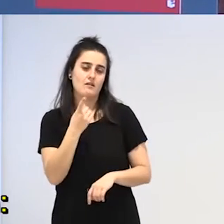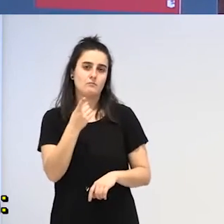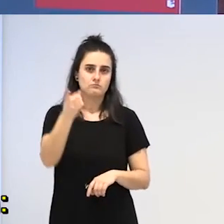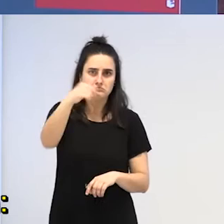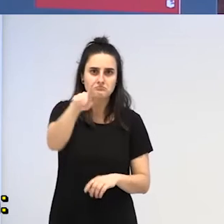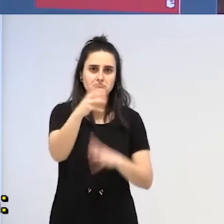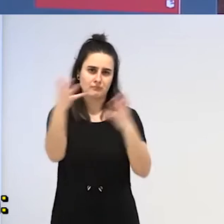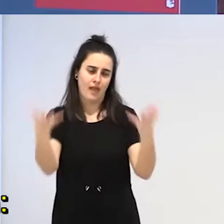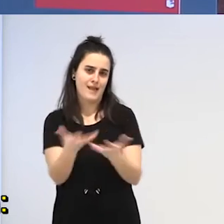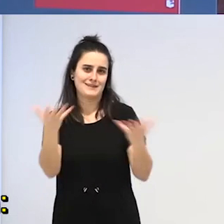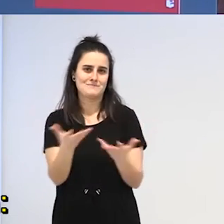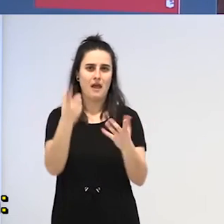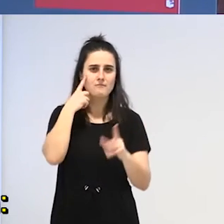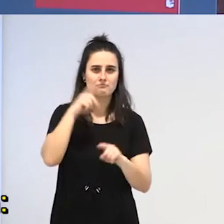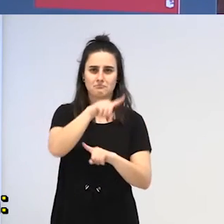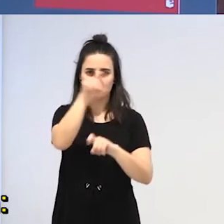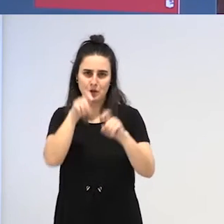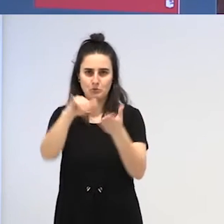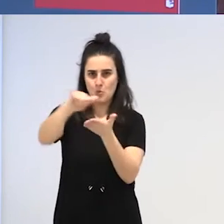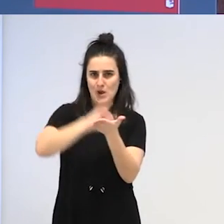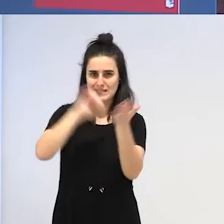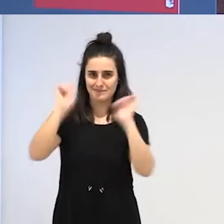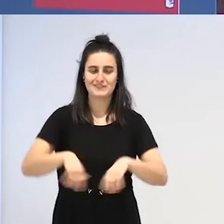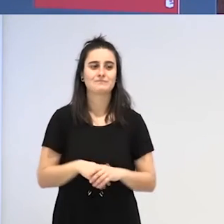jende animatzeko galdera WhatsAppez egiten.